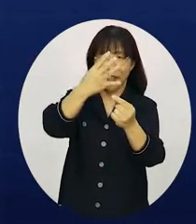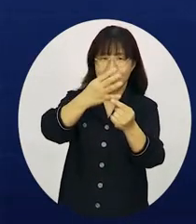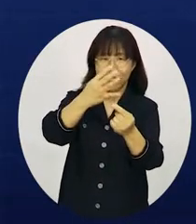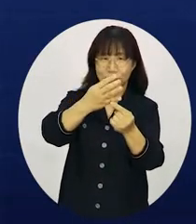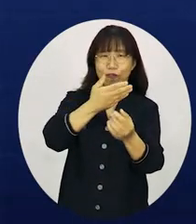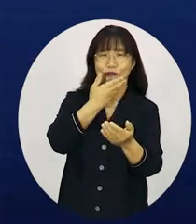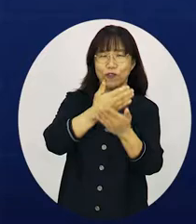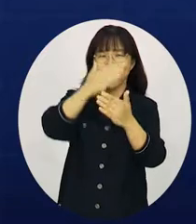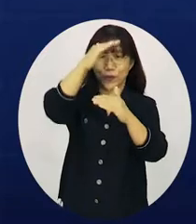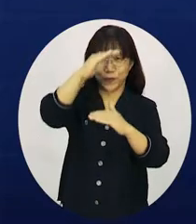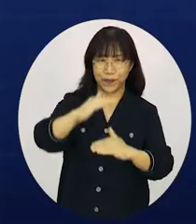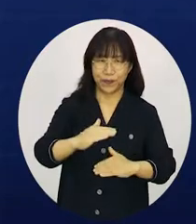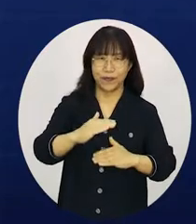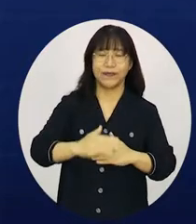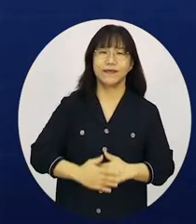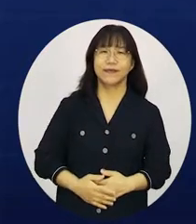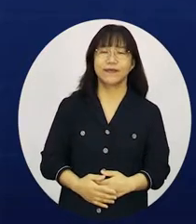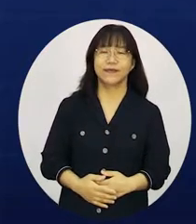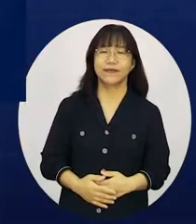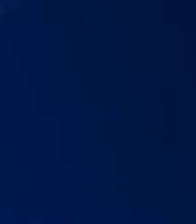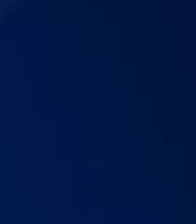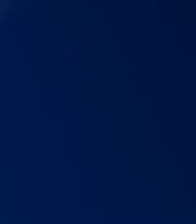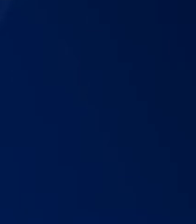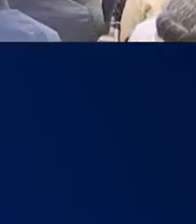주 주간 주요 소식입니다.